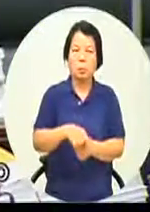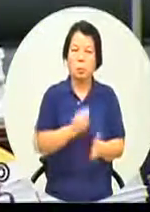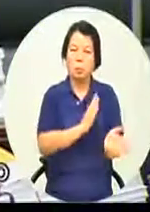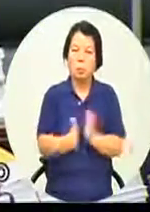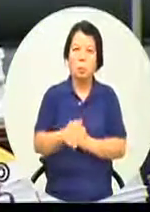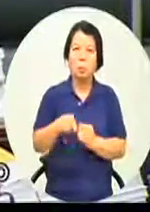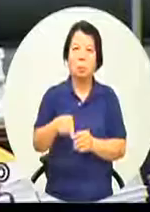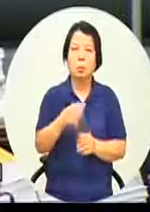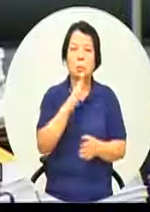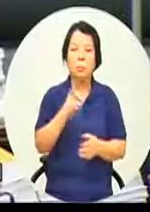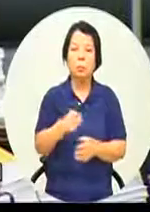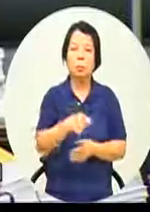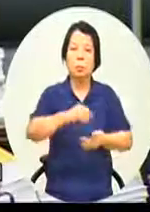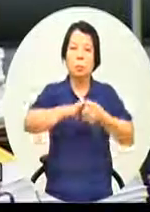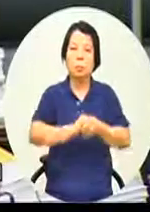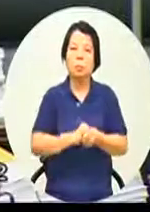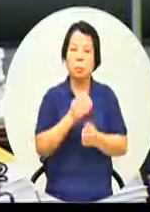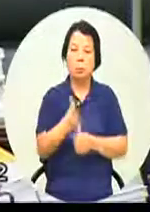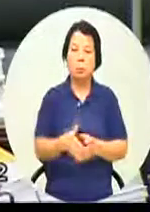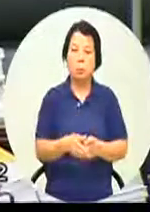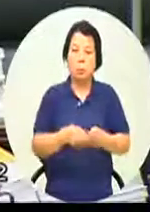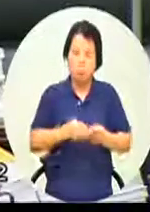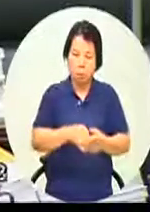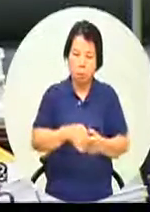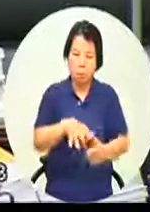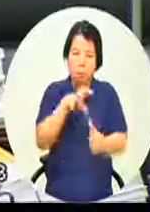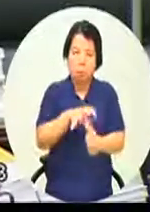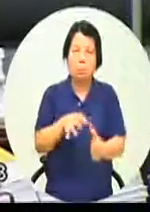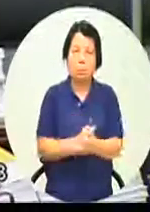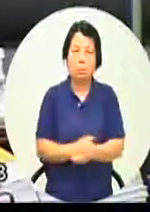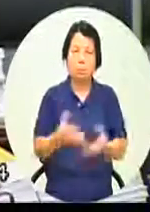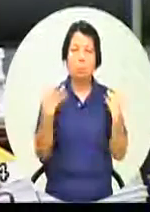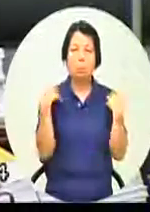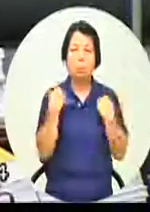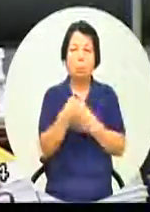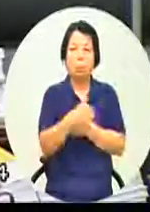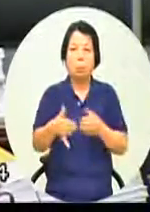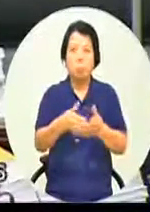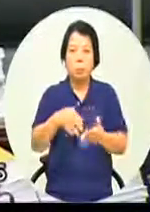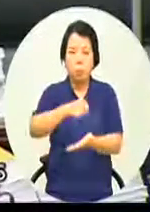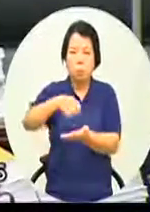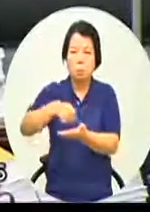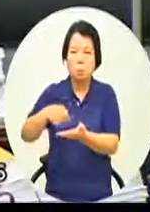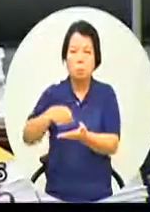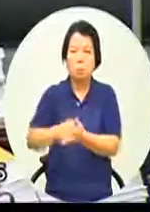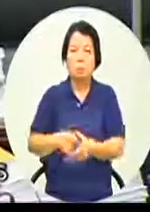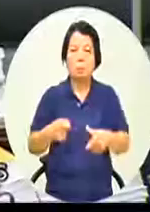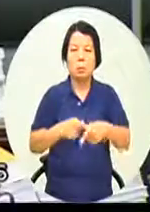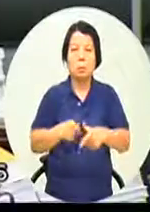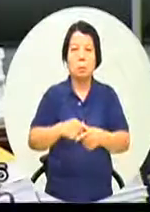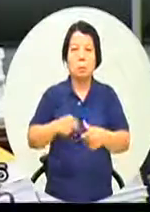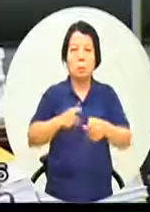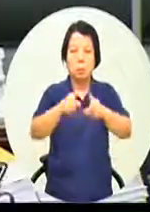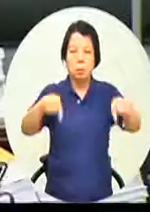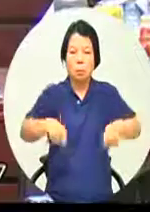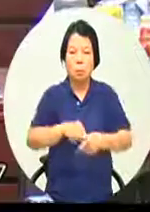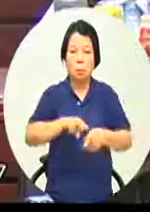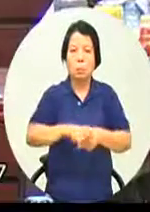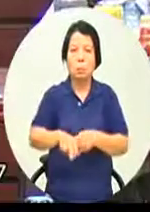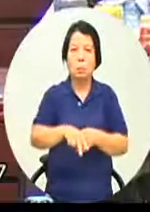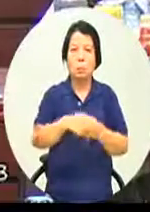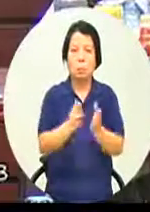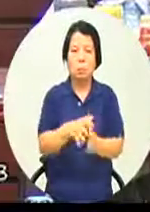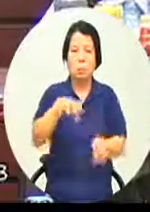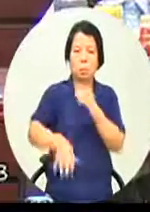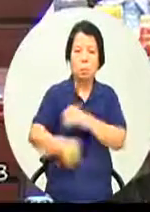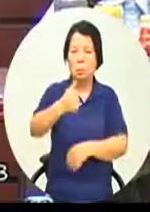事情是你带决掉的吗？还是你要求你的承办人员去写这个文？局长完全不知道吗？ 你这件事情局长不